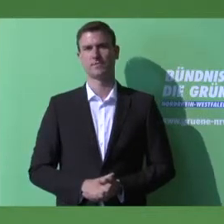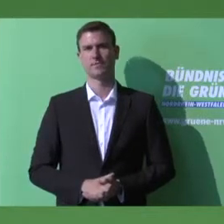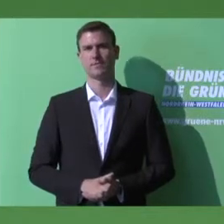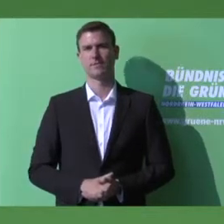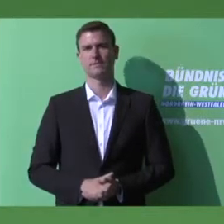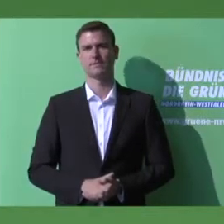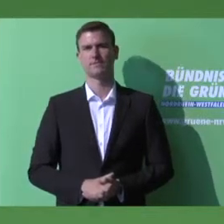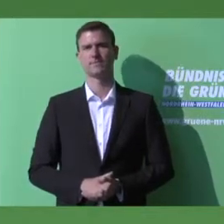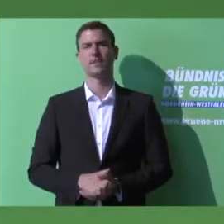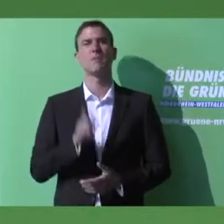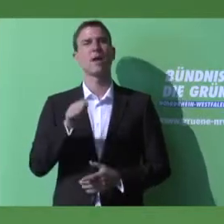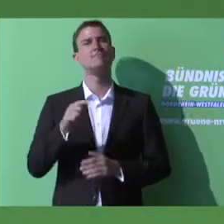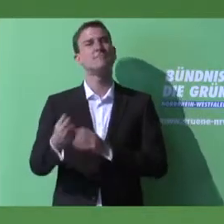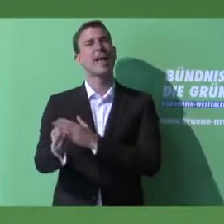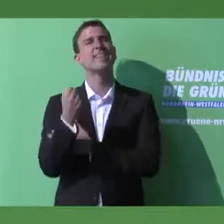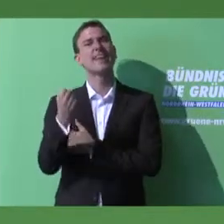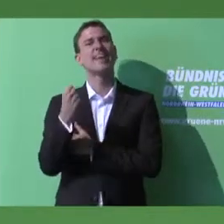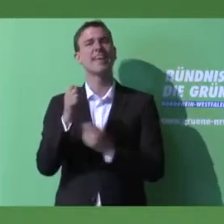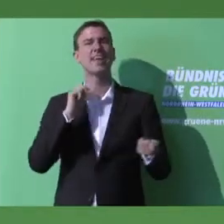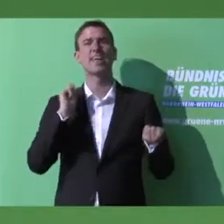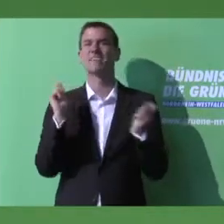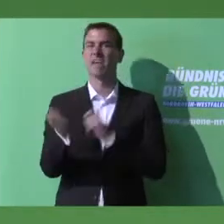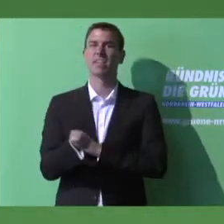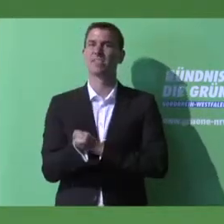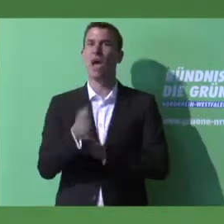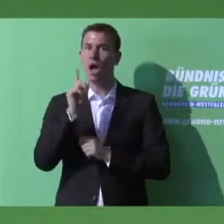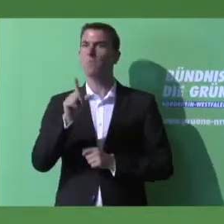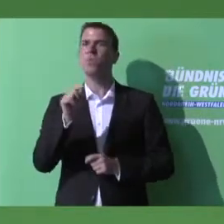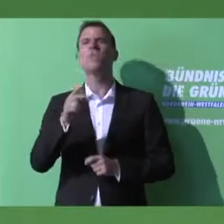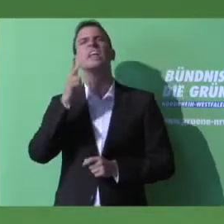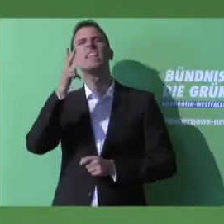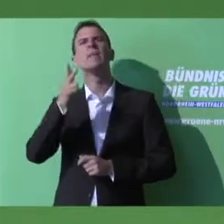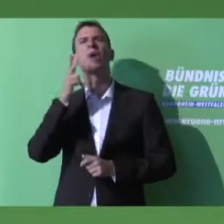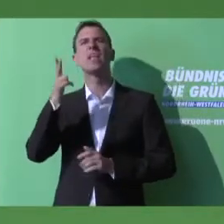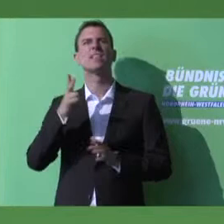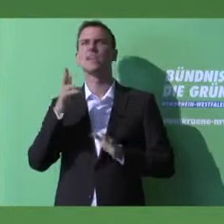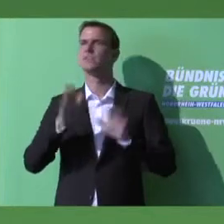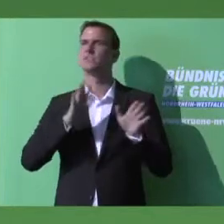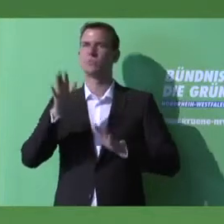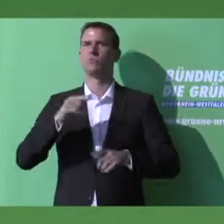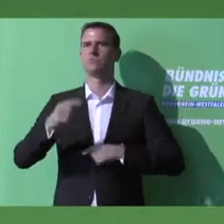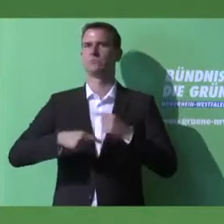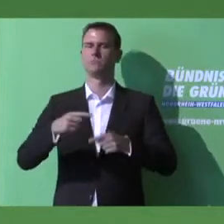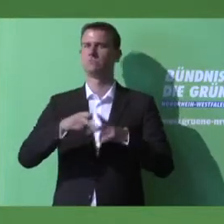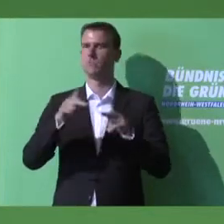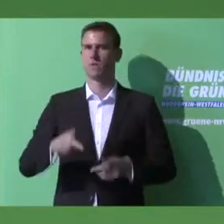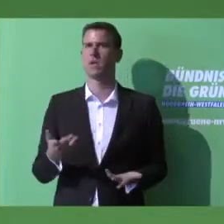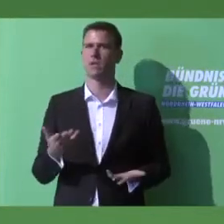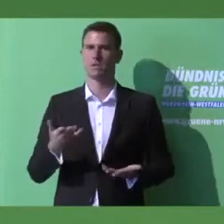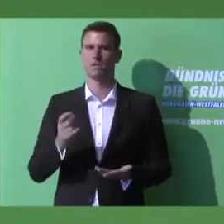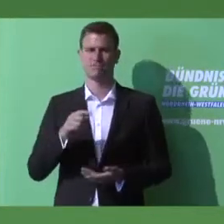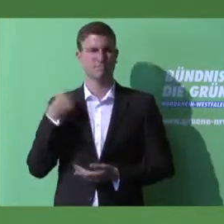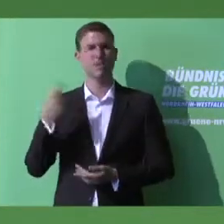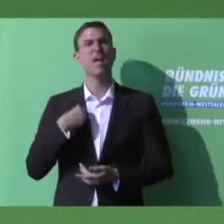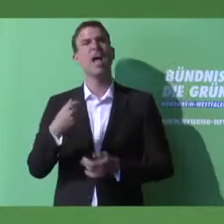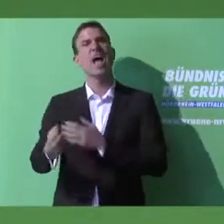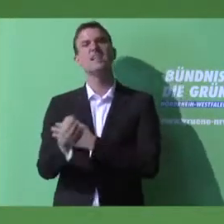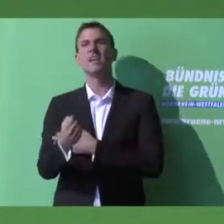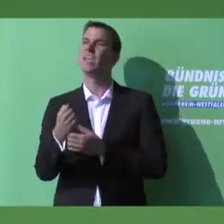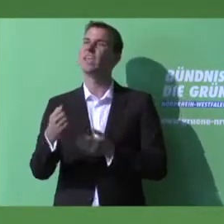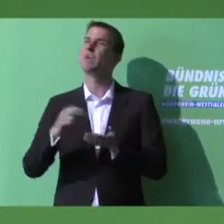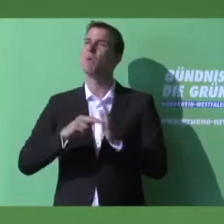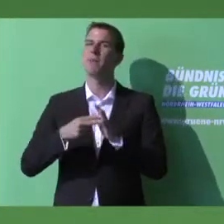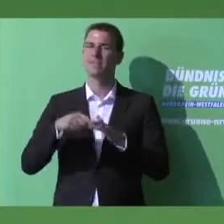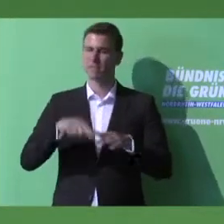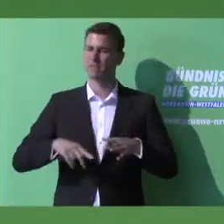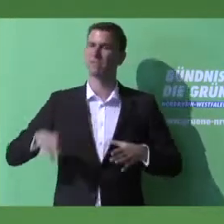Aber diese Energiewende, das ist auch ein Demokratisierungsprojekt. Wir wollen die Energiepolitik in diesem